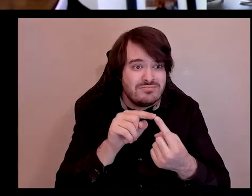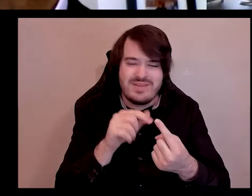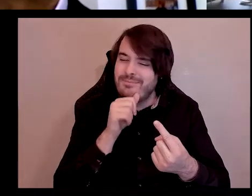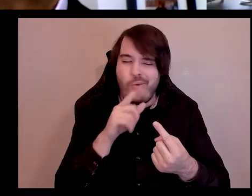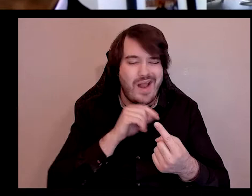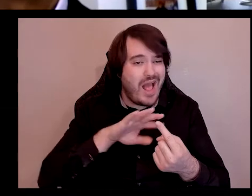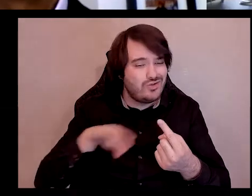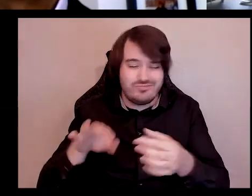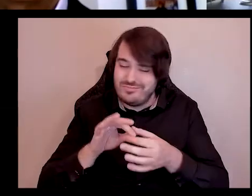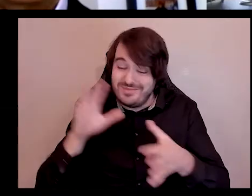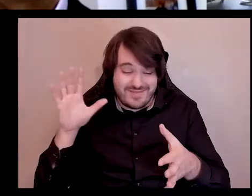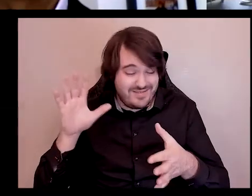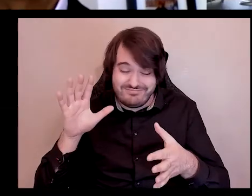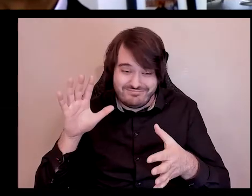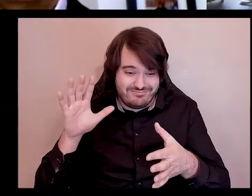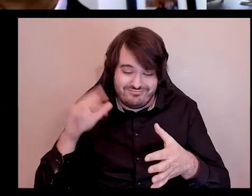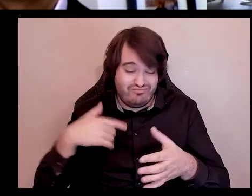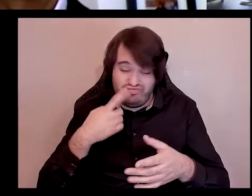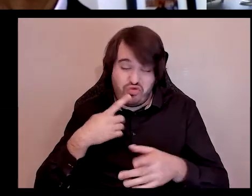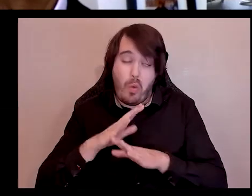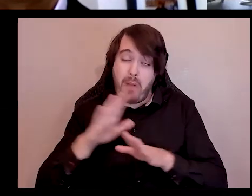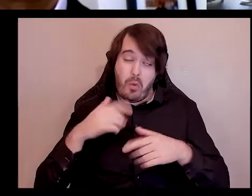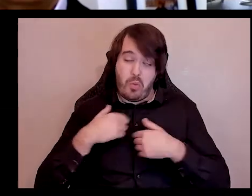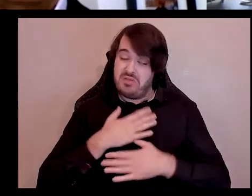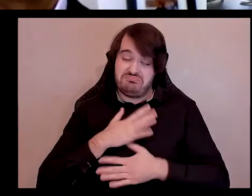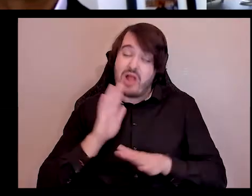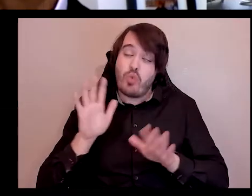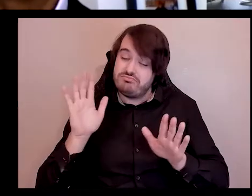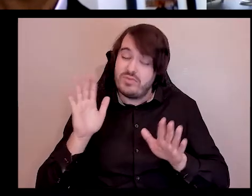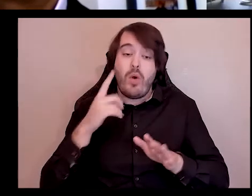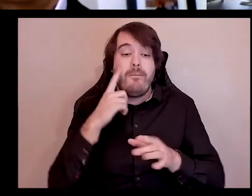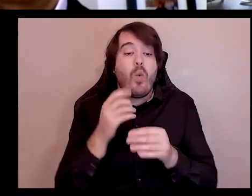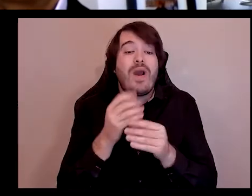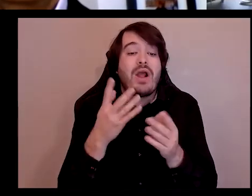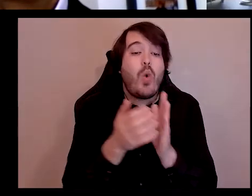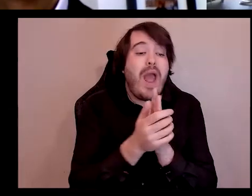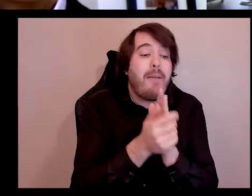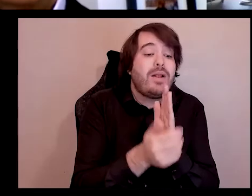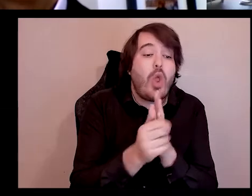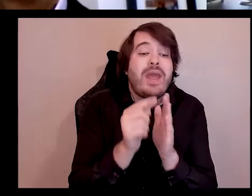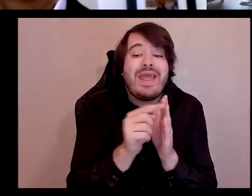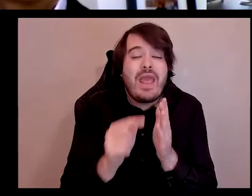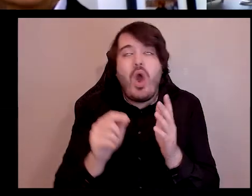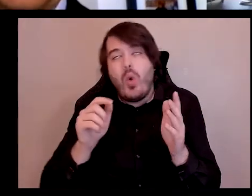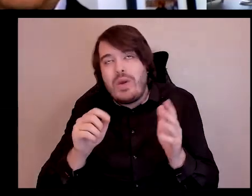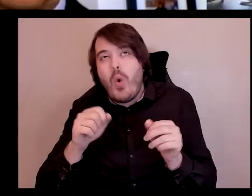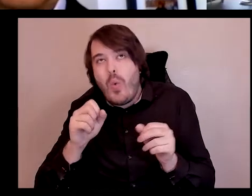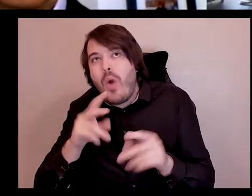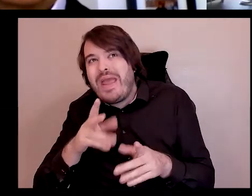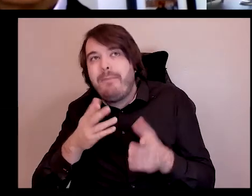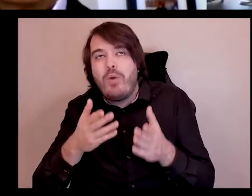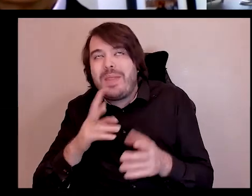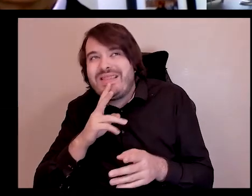L'âge n'existe plus. La capacité à exécuter un travail fait toute la différence. Ce n'est pas un facteur